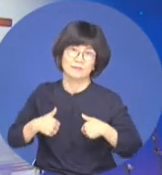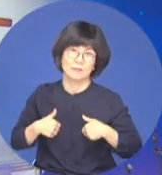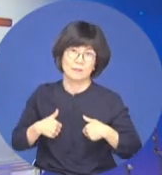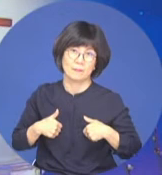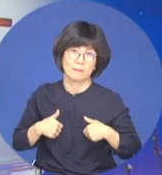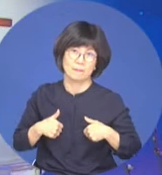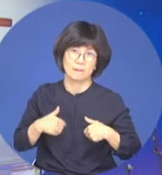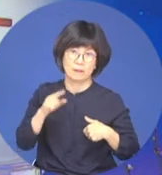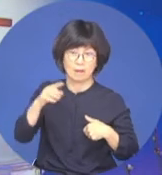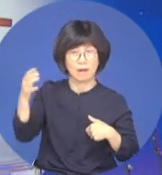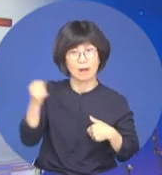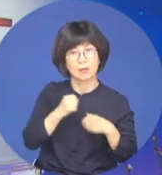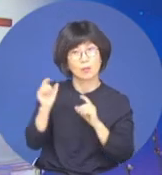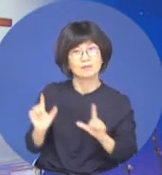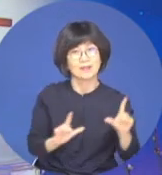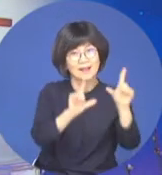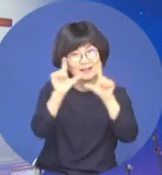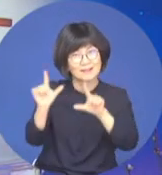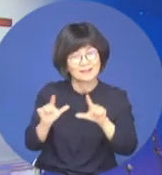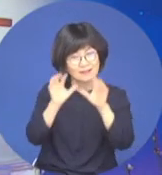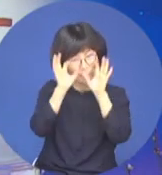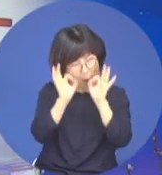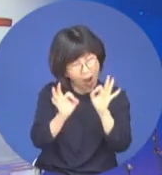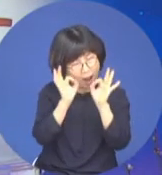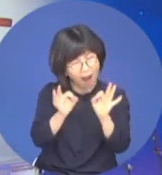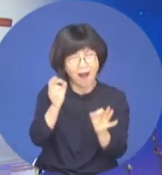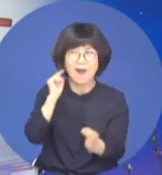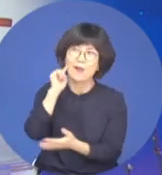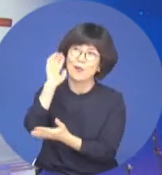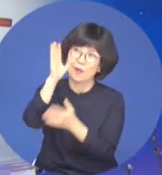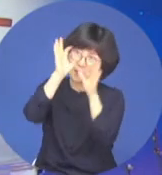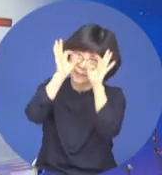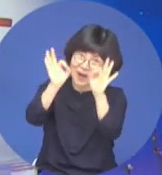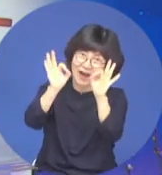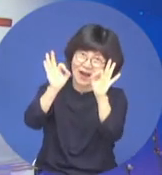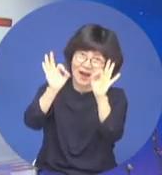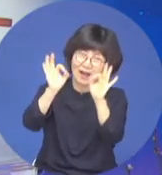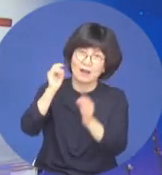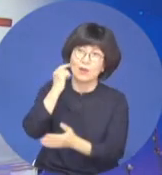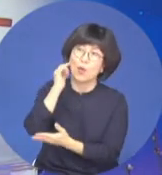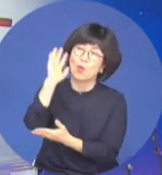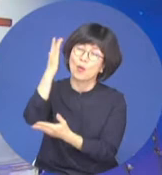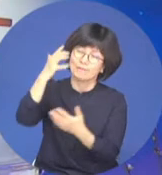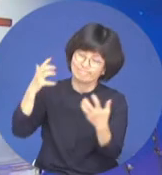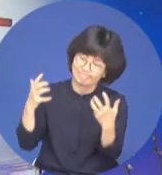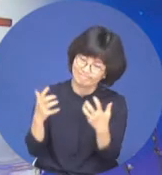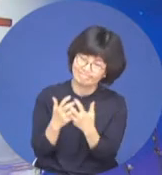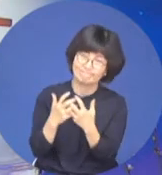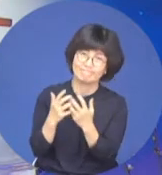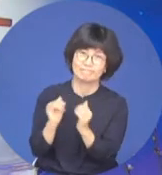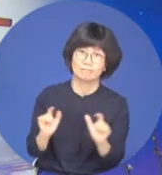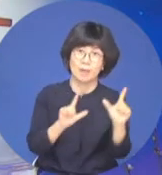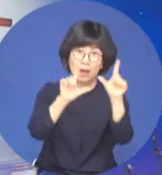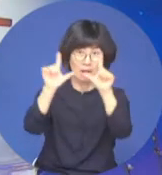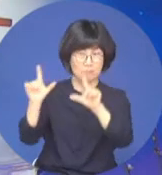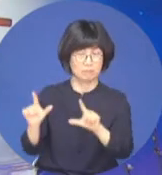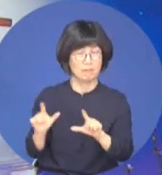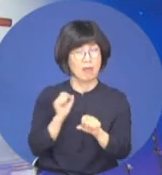주의 영광을 보고, 네? 주의 영광이 가득한 인생을 살게 주옵소서. 그 굉장히 행복한